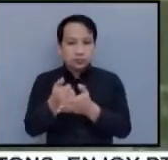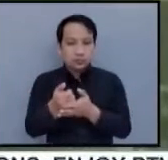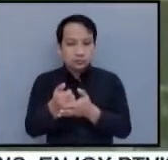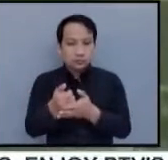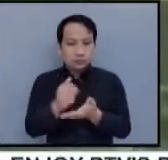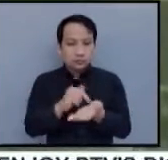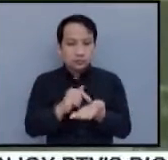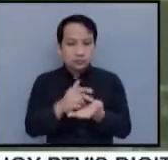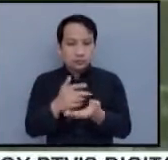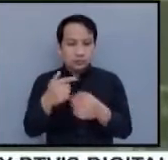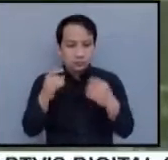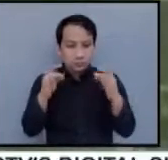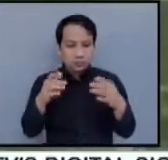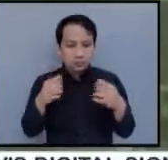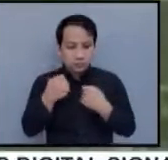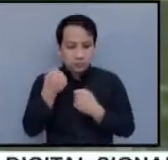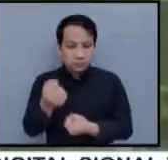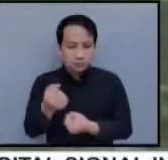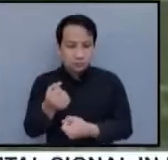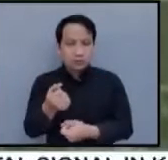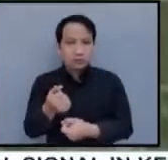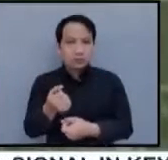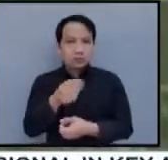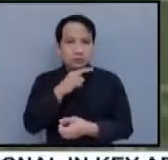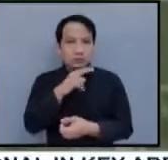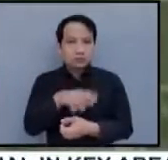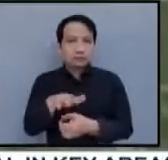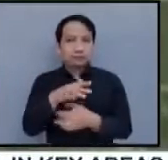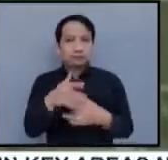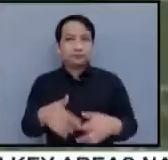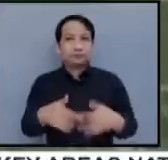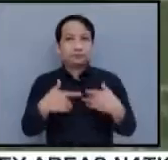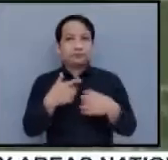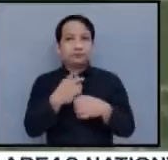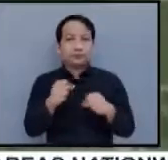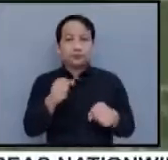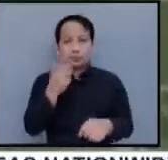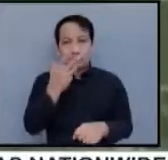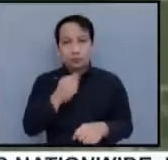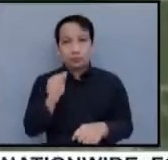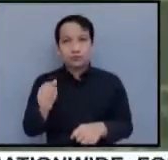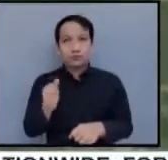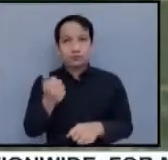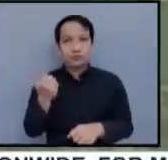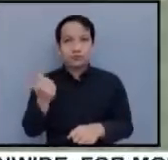oftentimes sacrificing their own lives to save those of others.